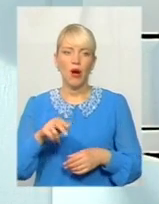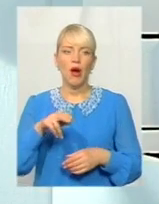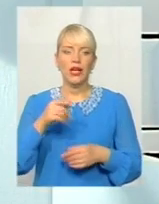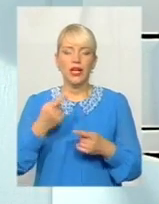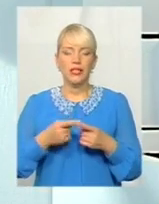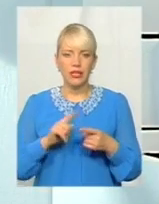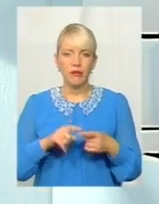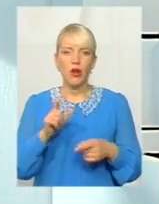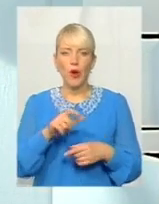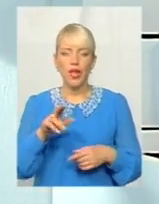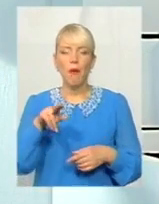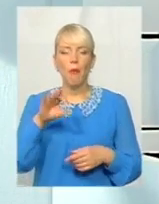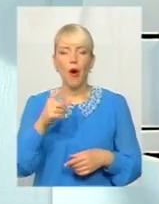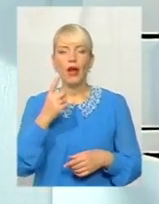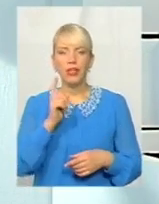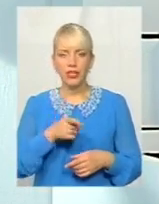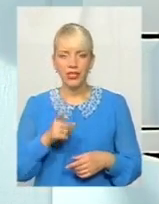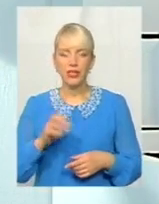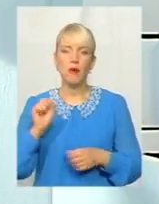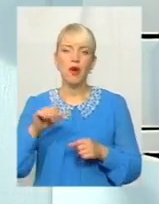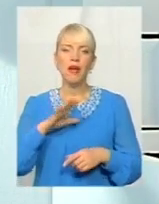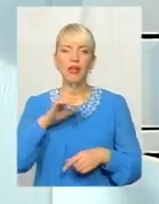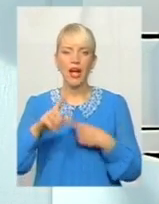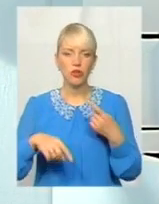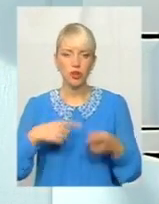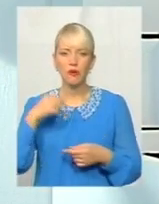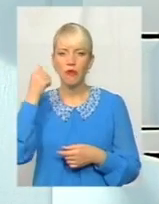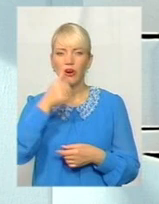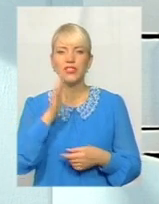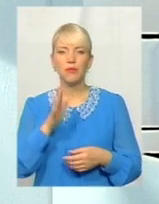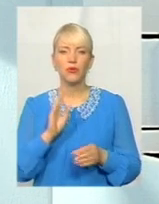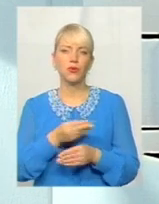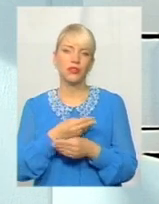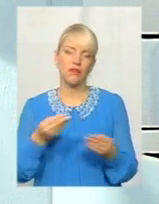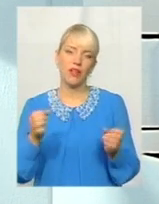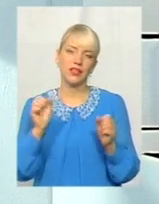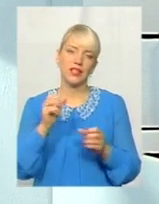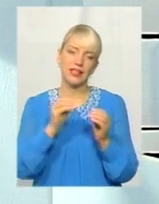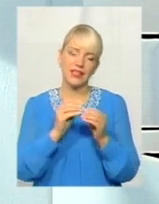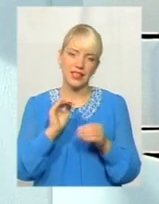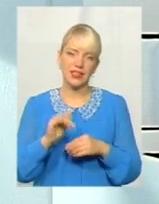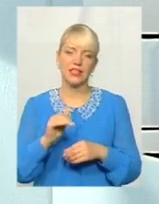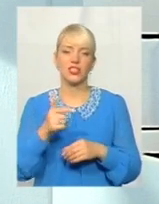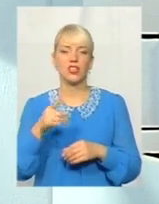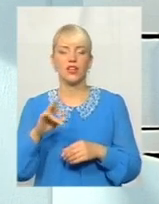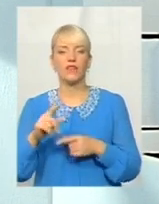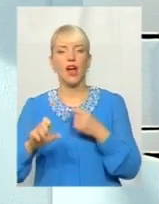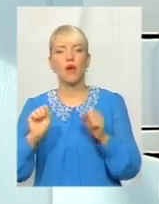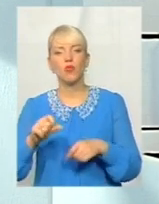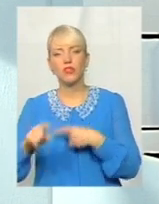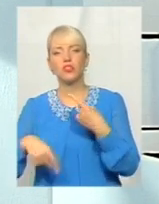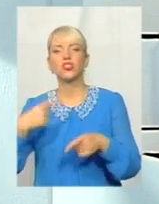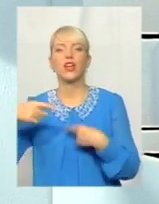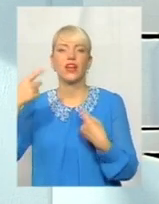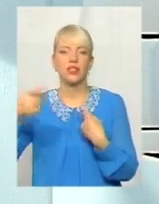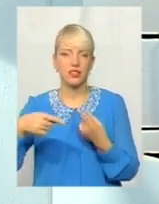гривень, можливо, в наступному році це будуть проекти по 10 тисяч гривень. І, можливо, ще через рік ми будемо виділяти гранти в